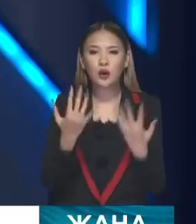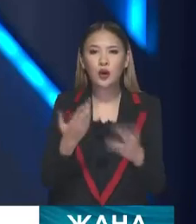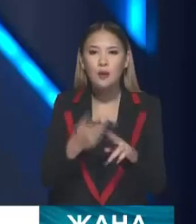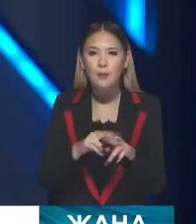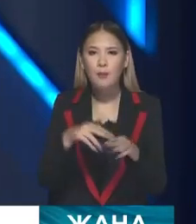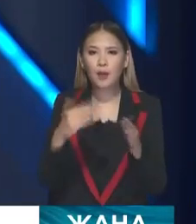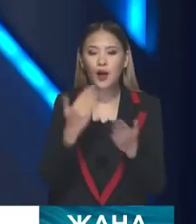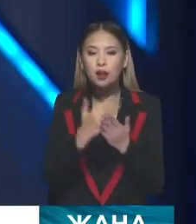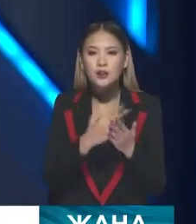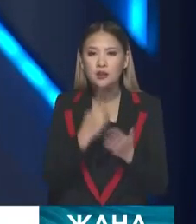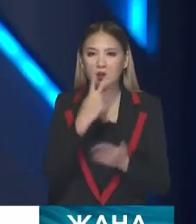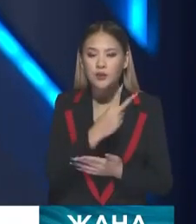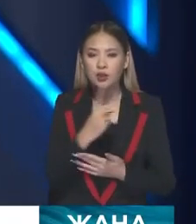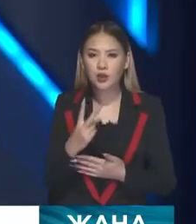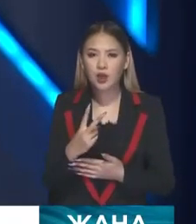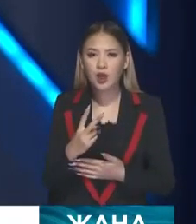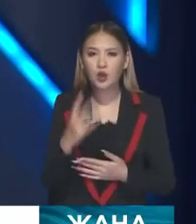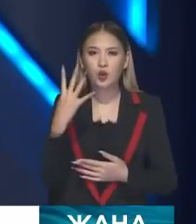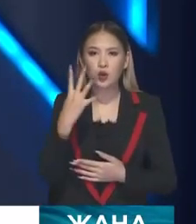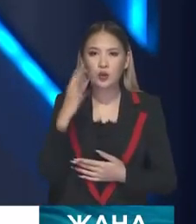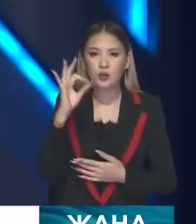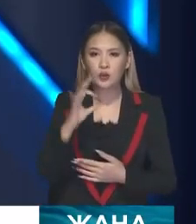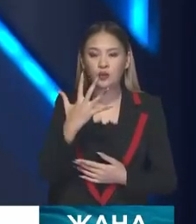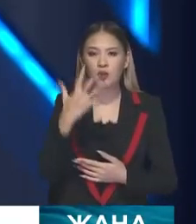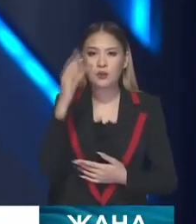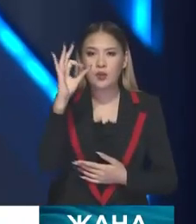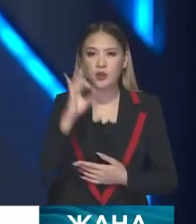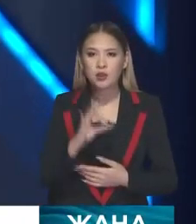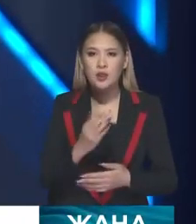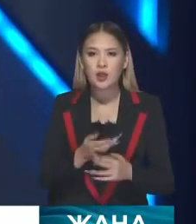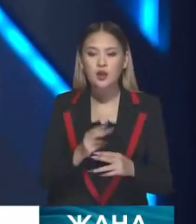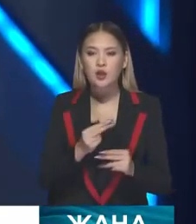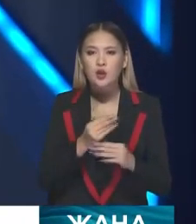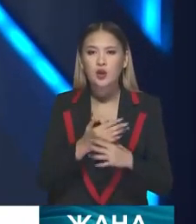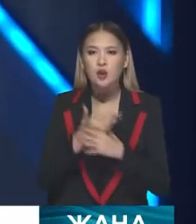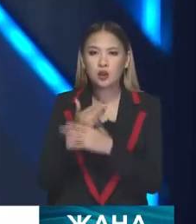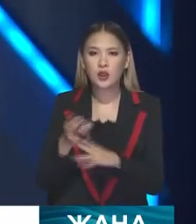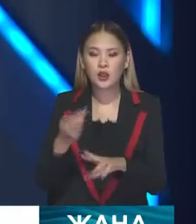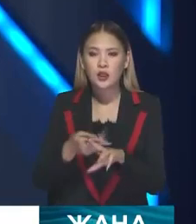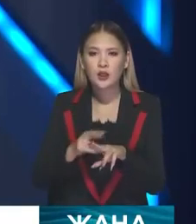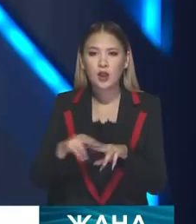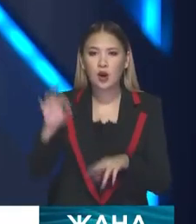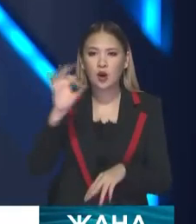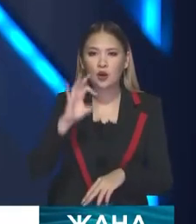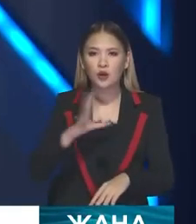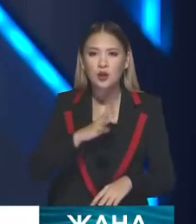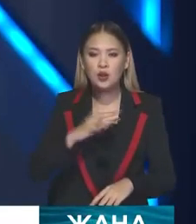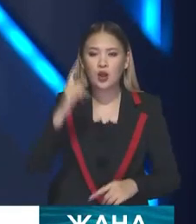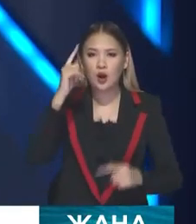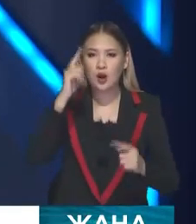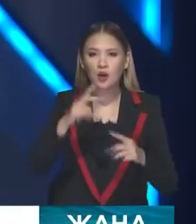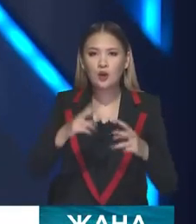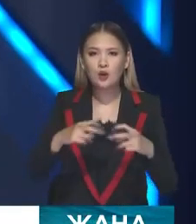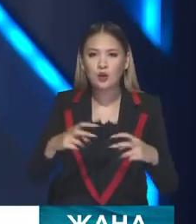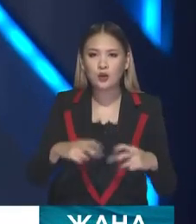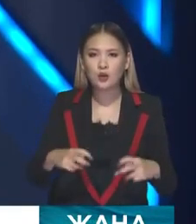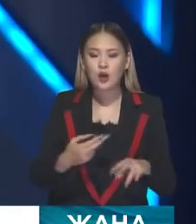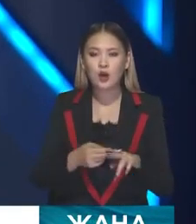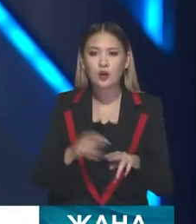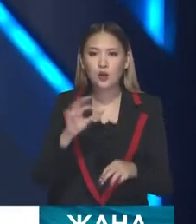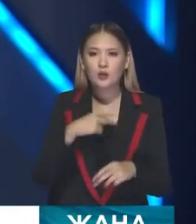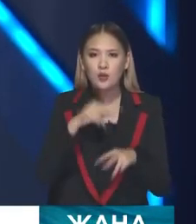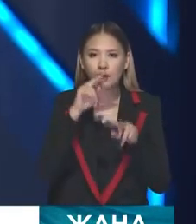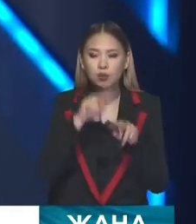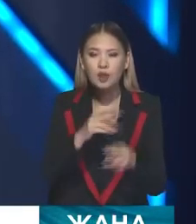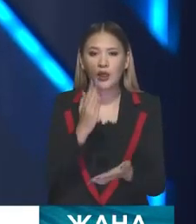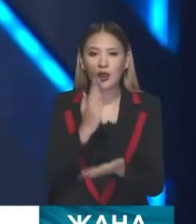проектіге 100 миллиард бөліп отса, одан 4%-ын, 5%-ын ғылымға бөліп отыр. Біз ондай жағынан жаңа наука жағынан көп ақсақтап қалған жайымыз бар.